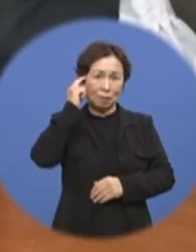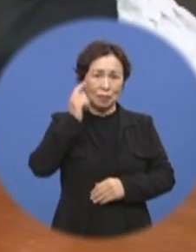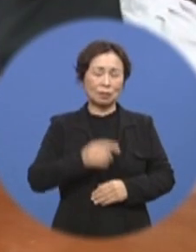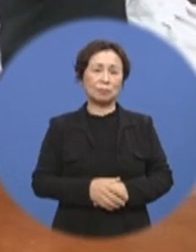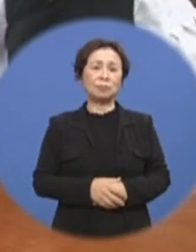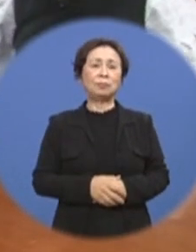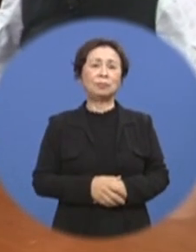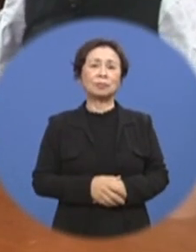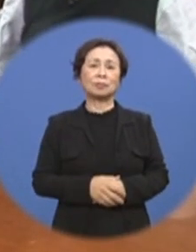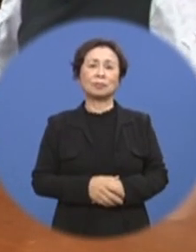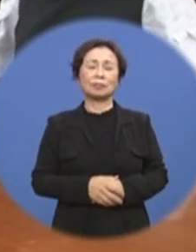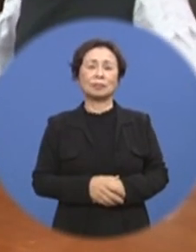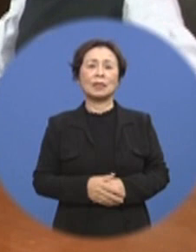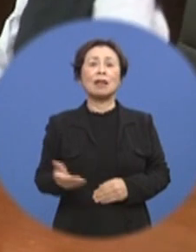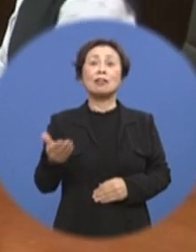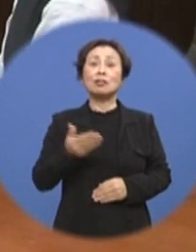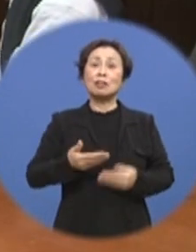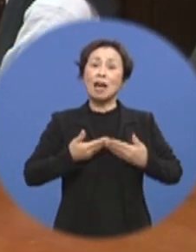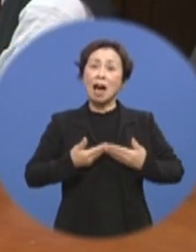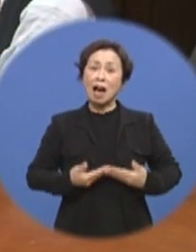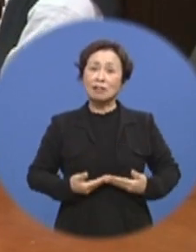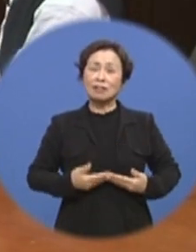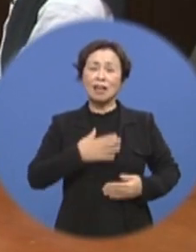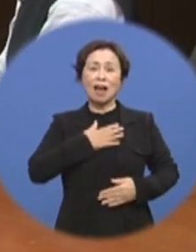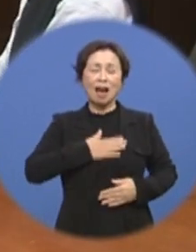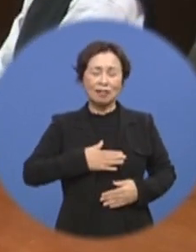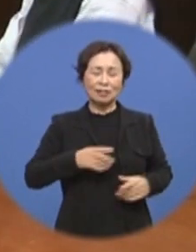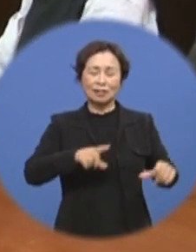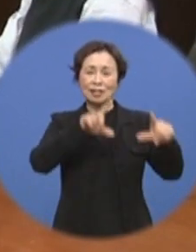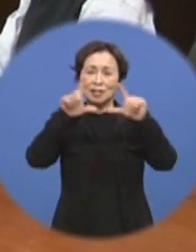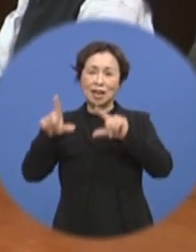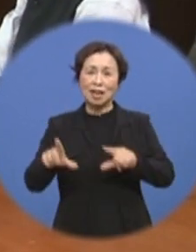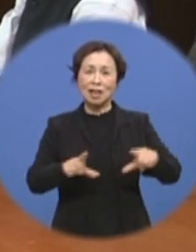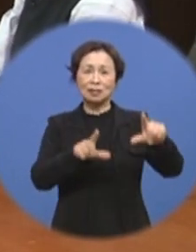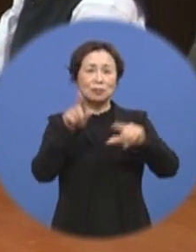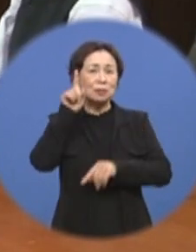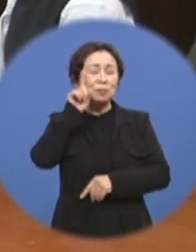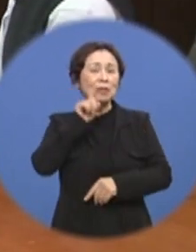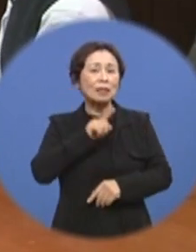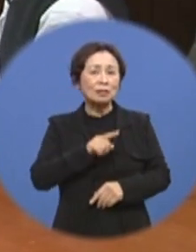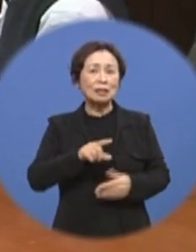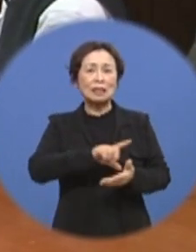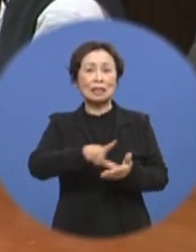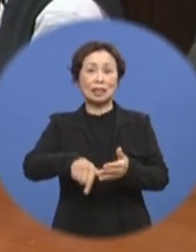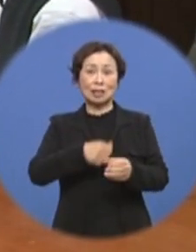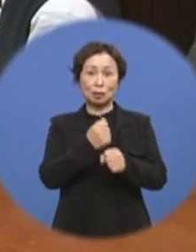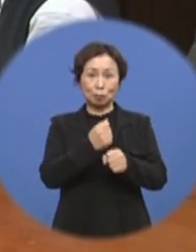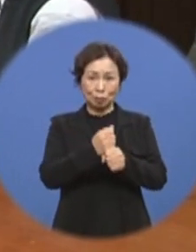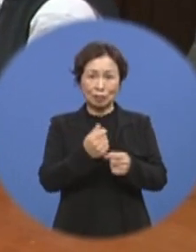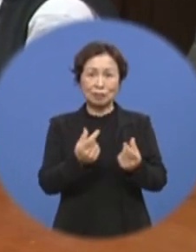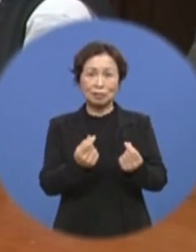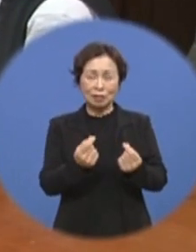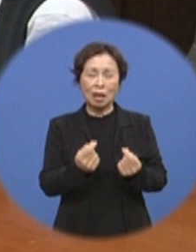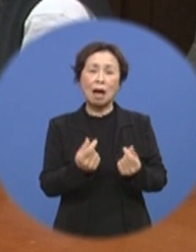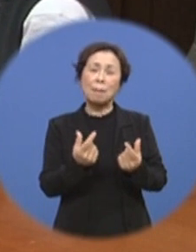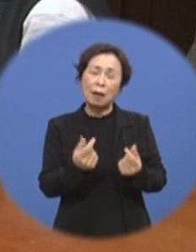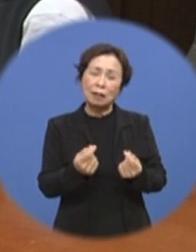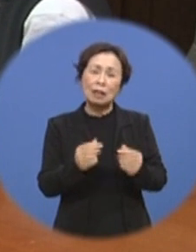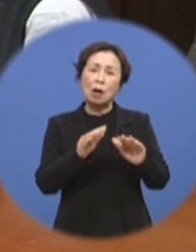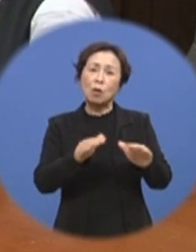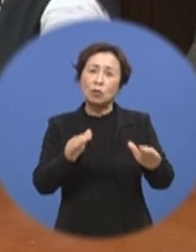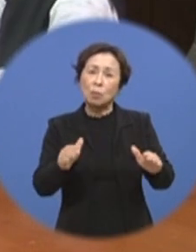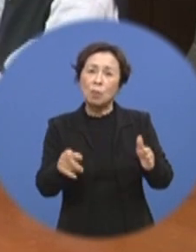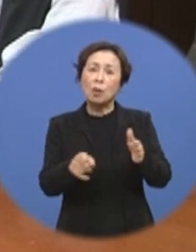さあそれから安全安心で暮らしやすい地域づくりについてなんですけれどもやはり子どもを含めて